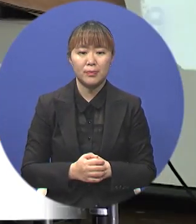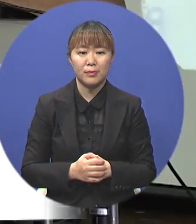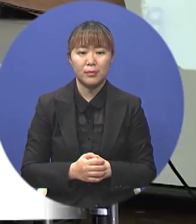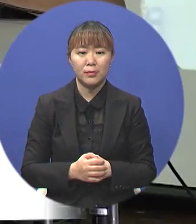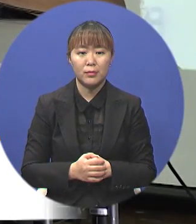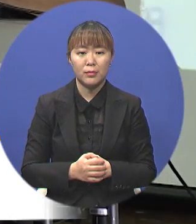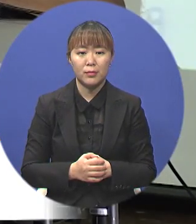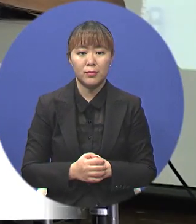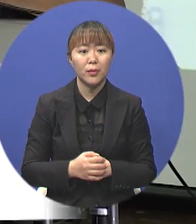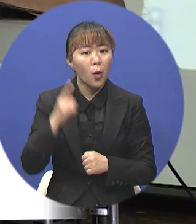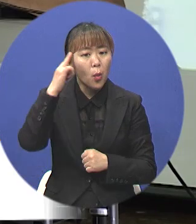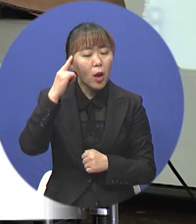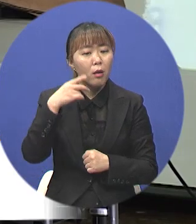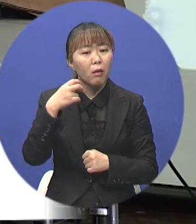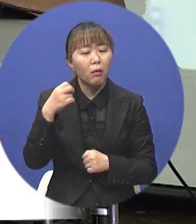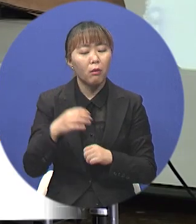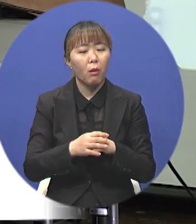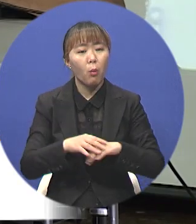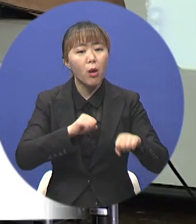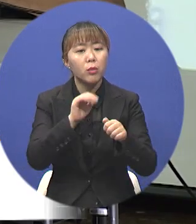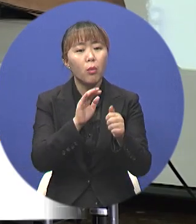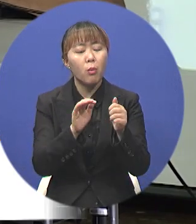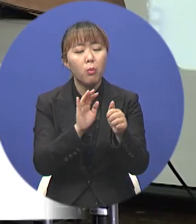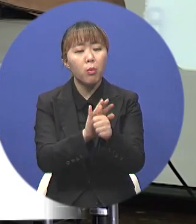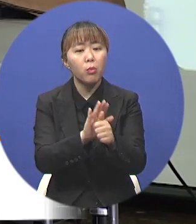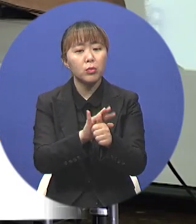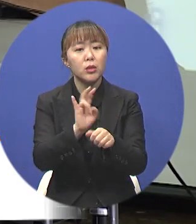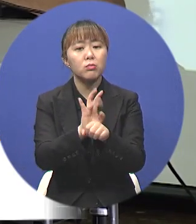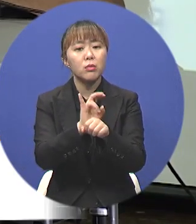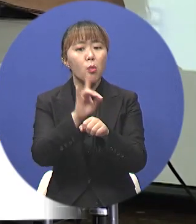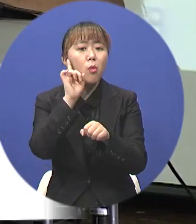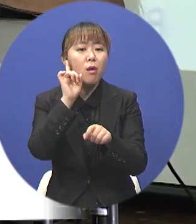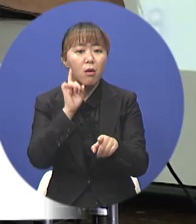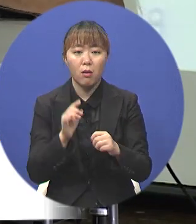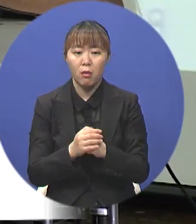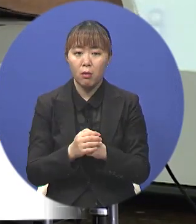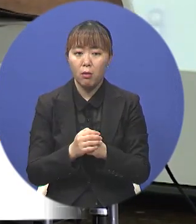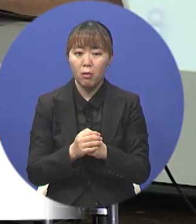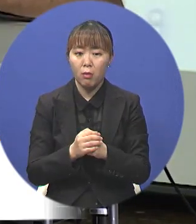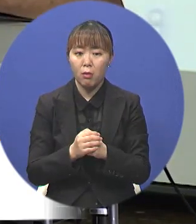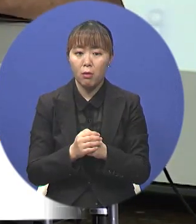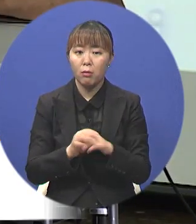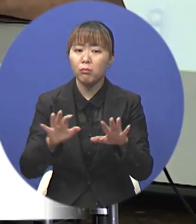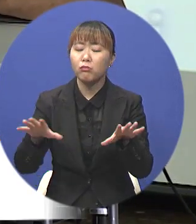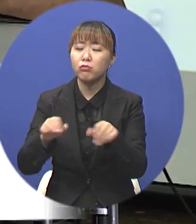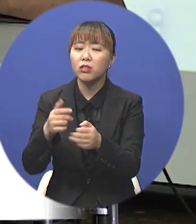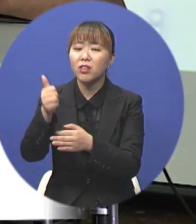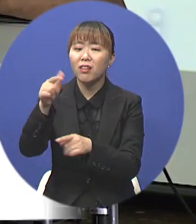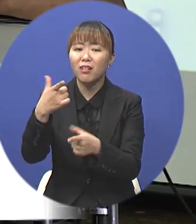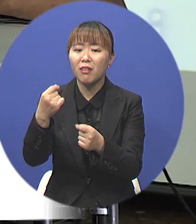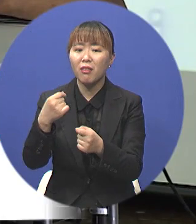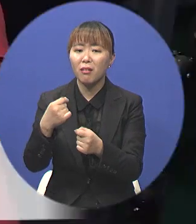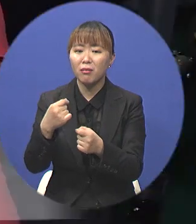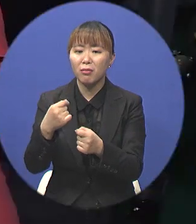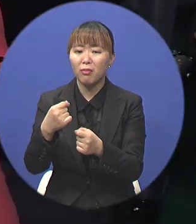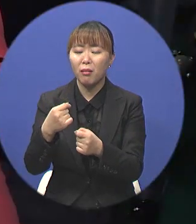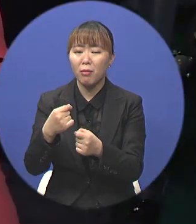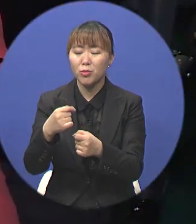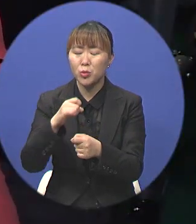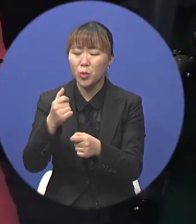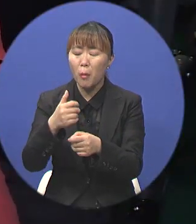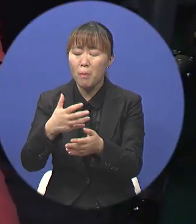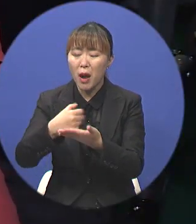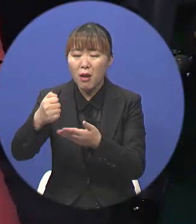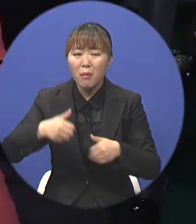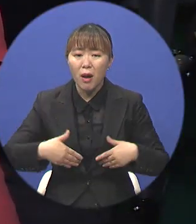왜 자꾸 활동고지 24시간을 그렇게 얘기를 하신 겁니까? 국장이 이러는데 좀 반응이 나야 되나요?